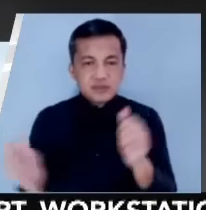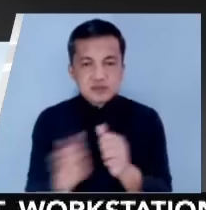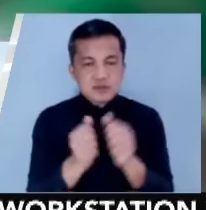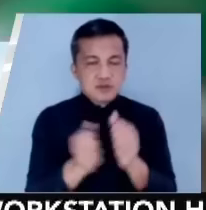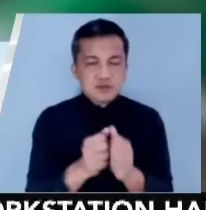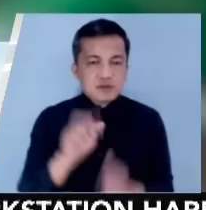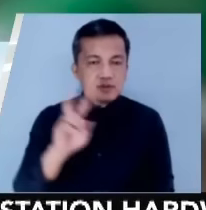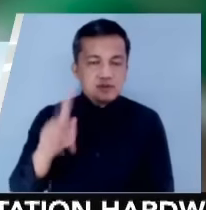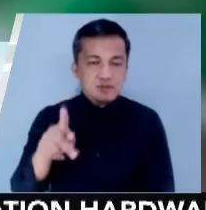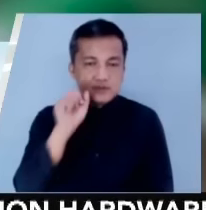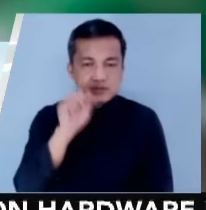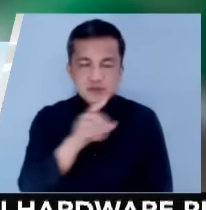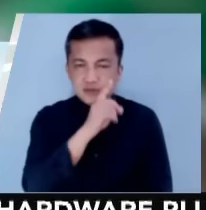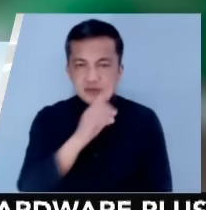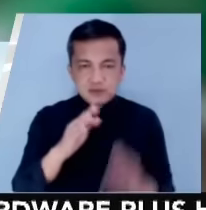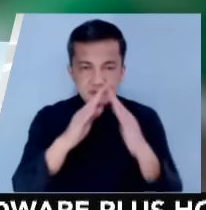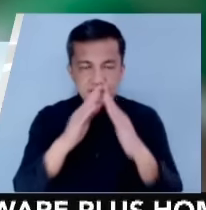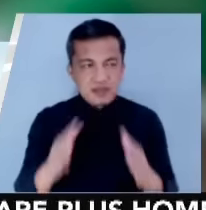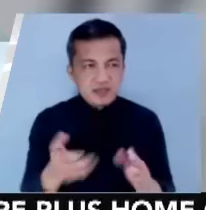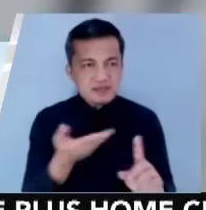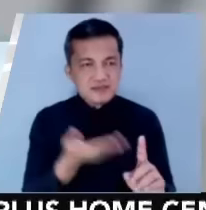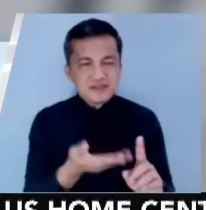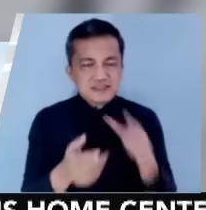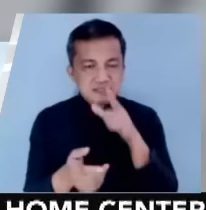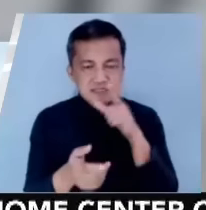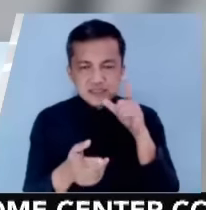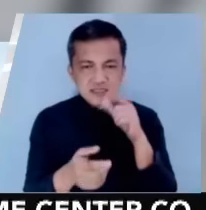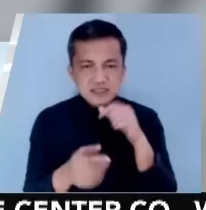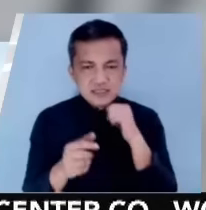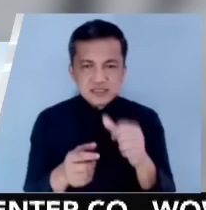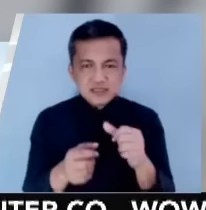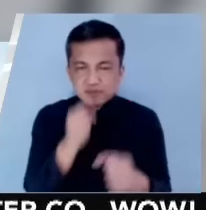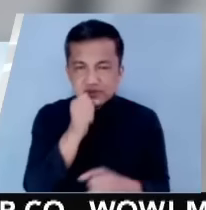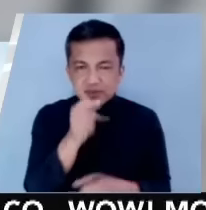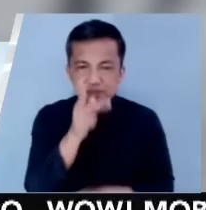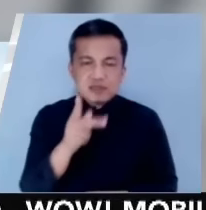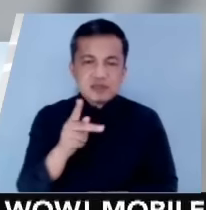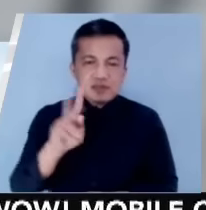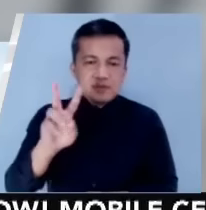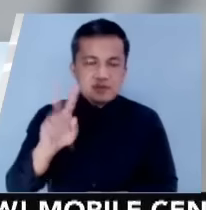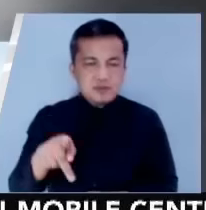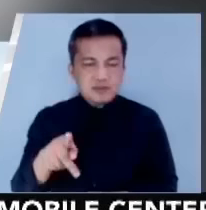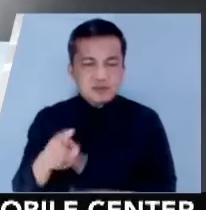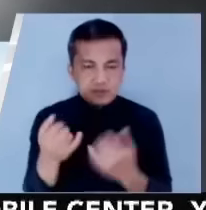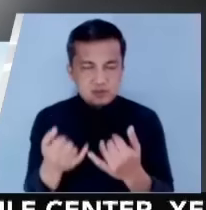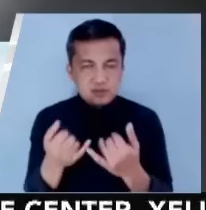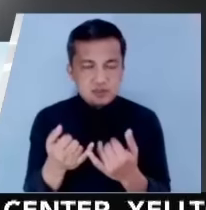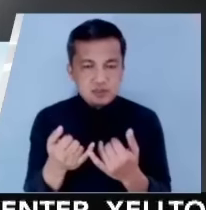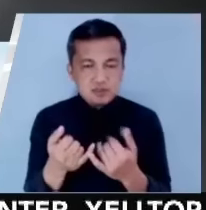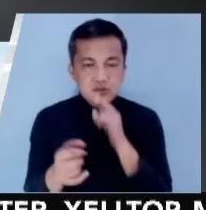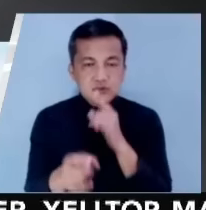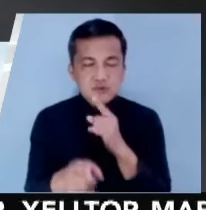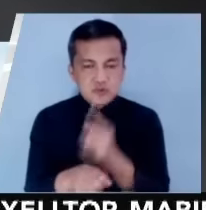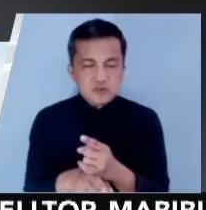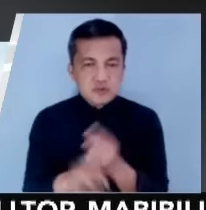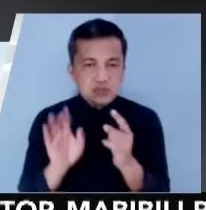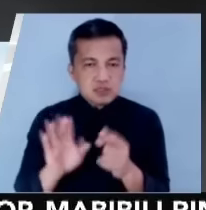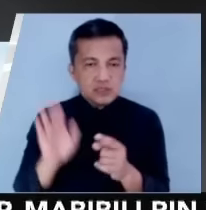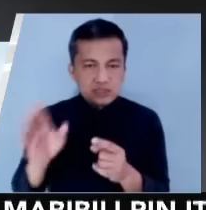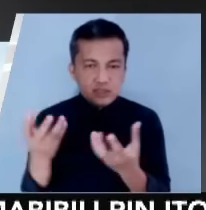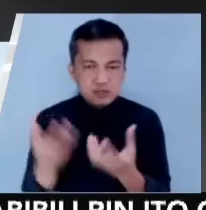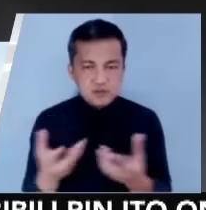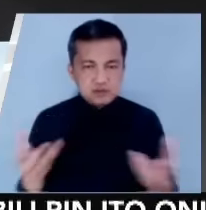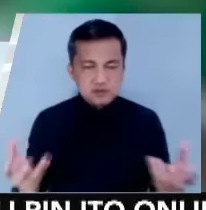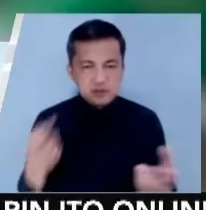sa kanyang bahay. Hindi nga raw niya napagmeryenda ang vice presidente. Ngayong araw daw kasi talaga ang kanilang handa para sa